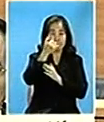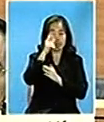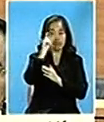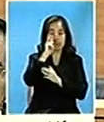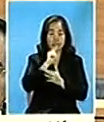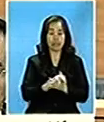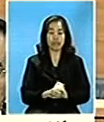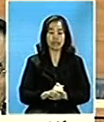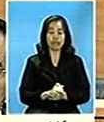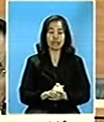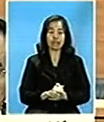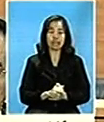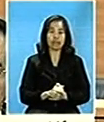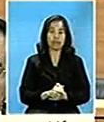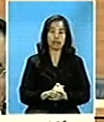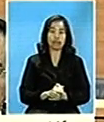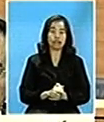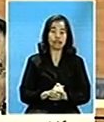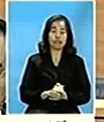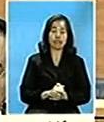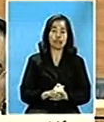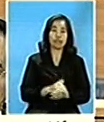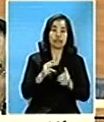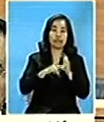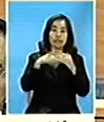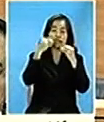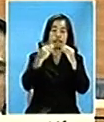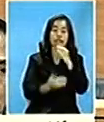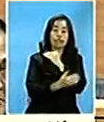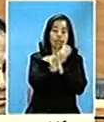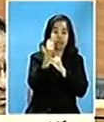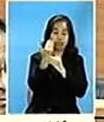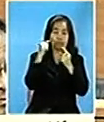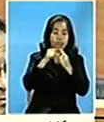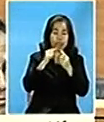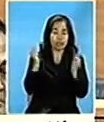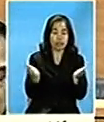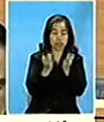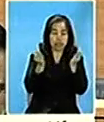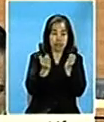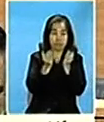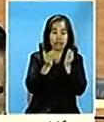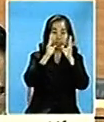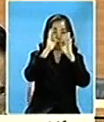คะแล้วอีกอย่างหนึ่งก็เป็นการเปิดโอกาสส่งเสริมโอกาสและความหลากหลาย